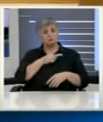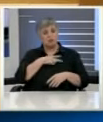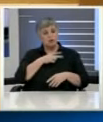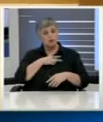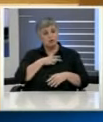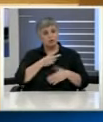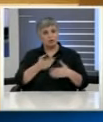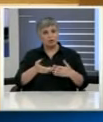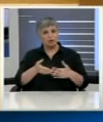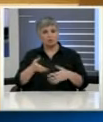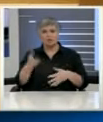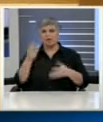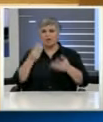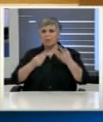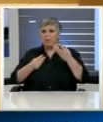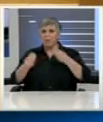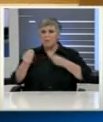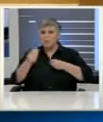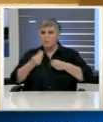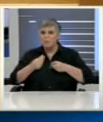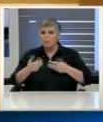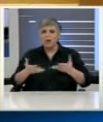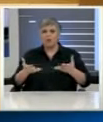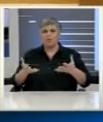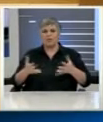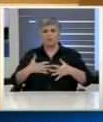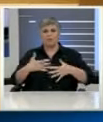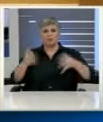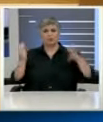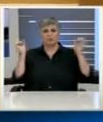από όλη αυτή την τεράστια